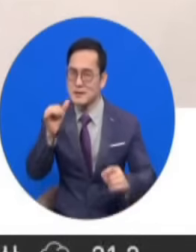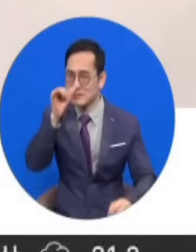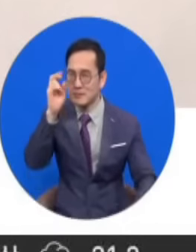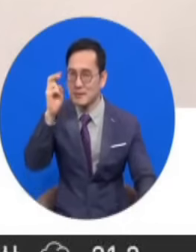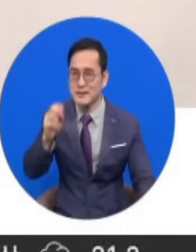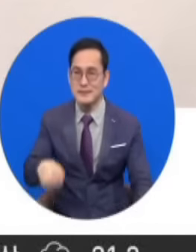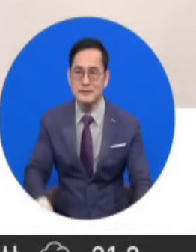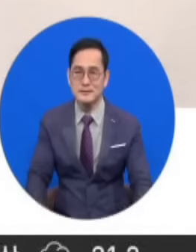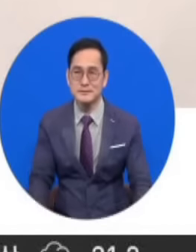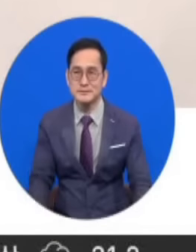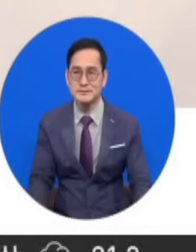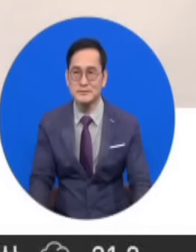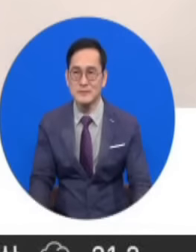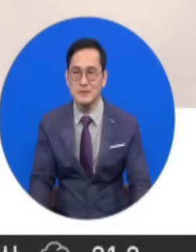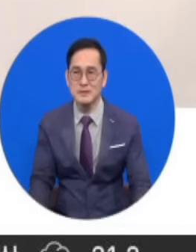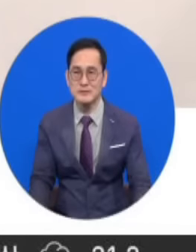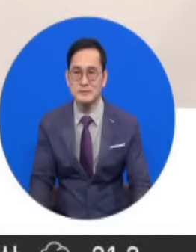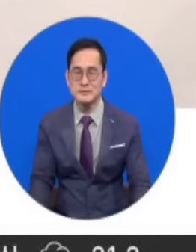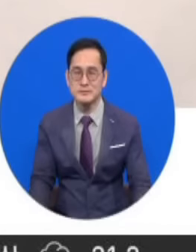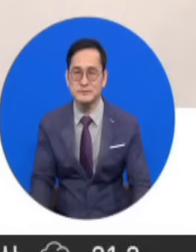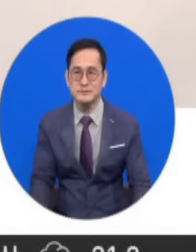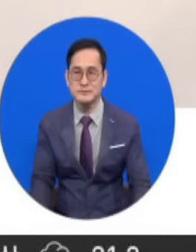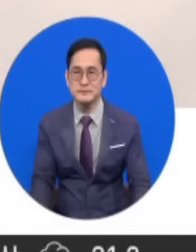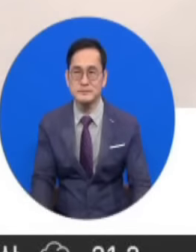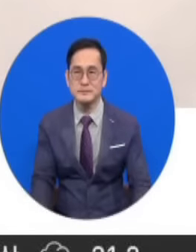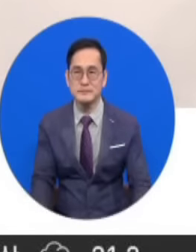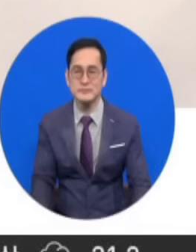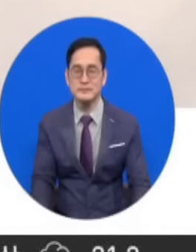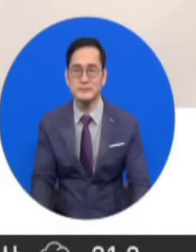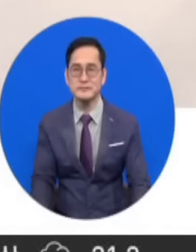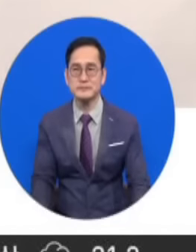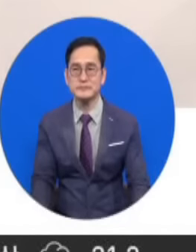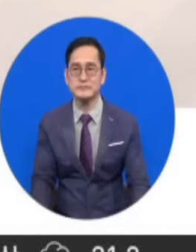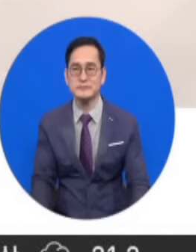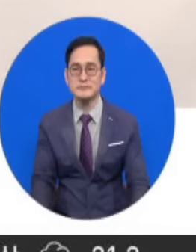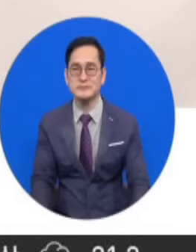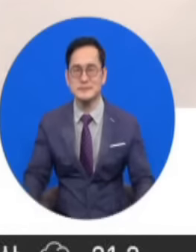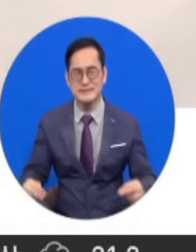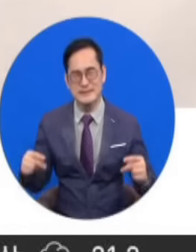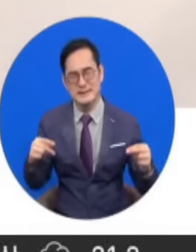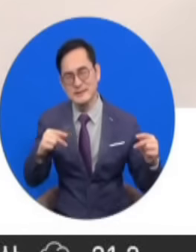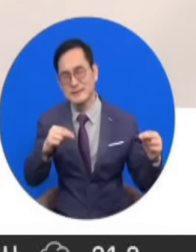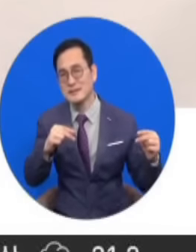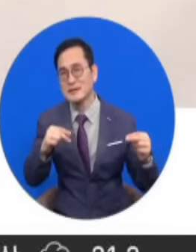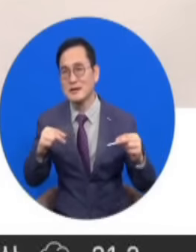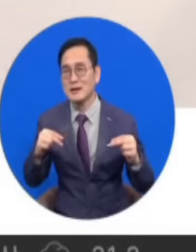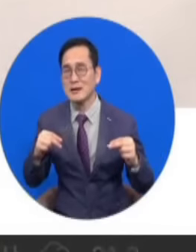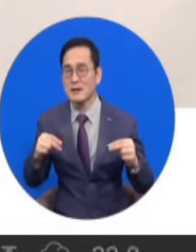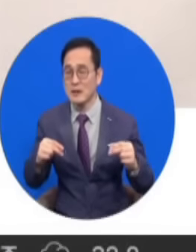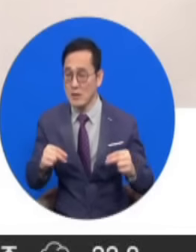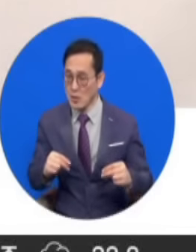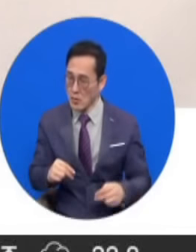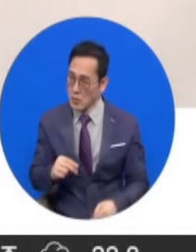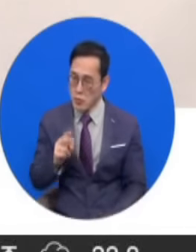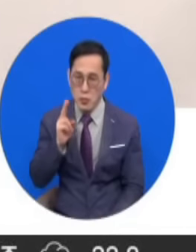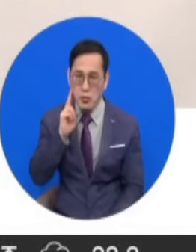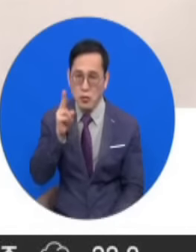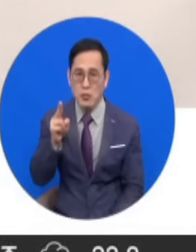얘기하니까 그럴 때가 아니다는 얘기를 하고 있잖아요. 네. 그런데 전당대회 이렇게 갈지 몰랐어요.